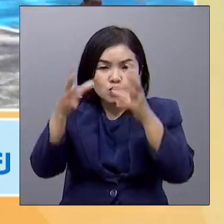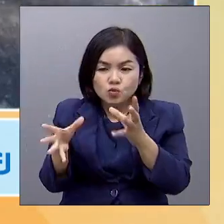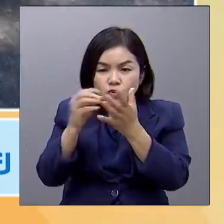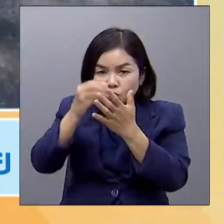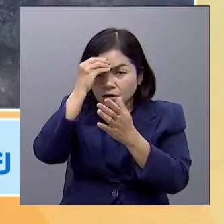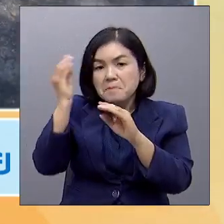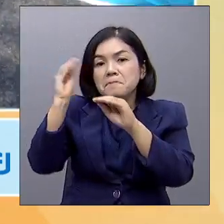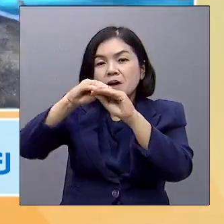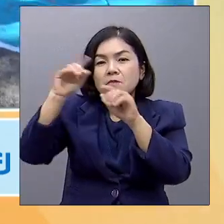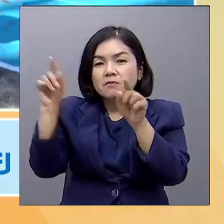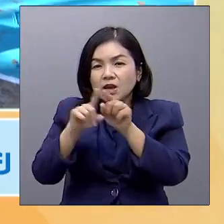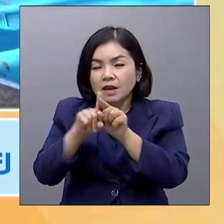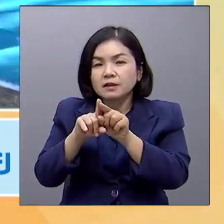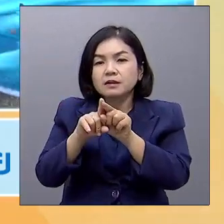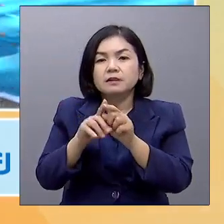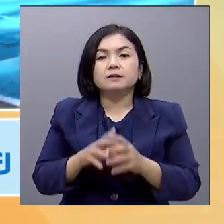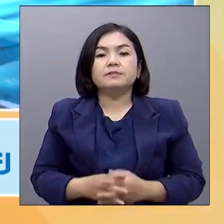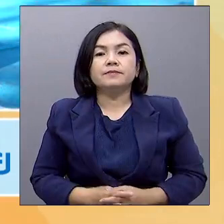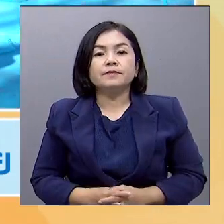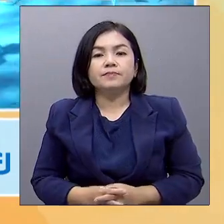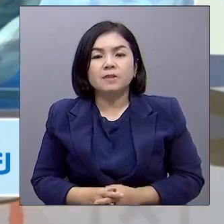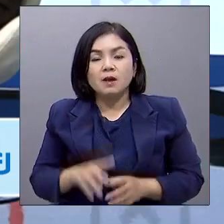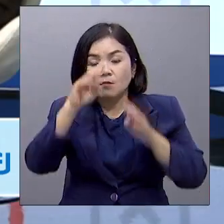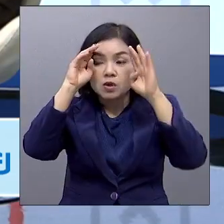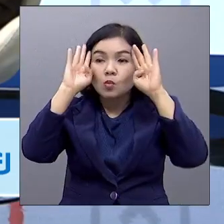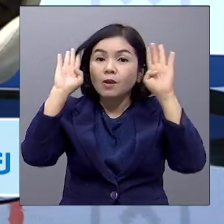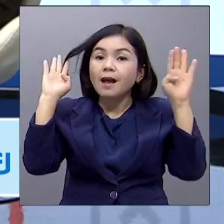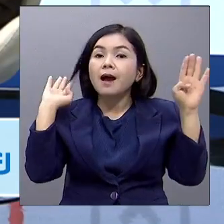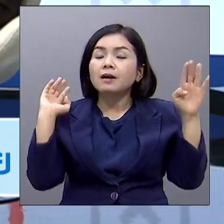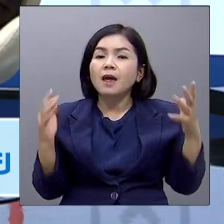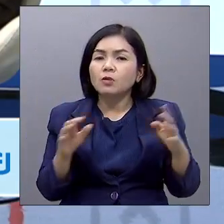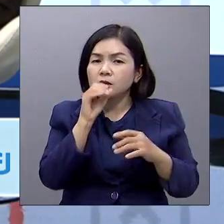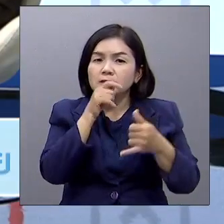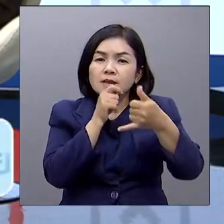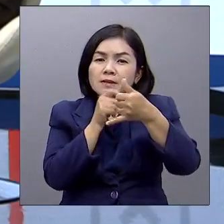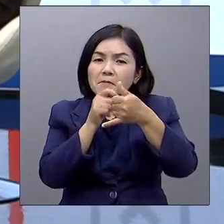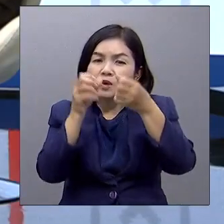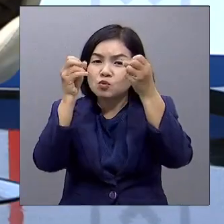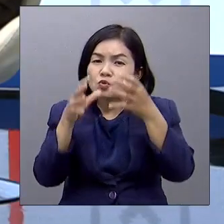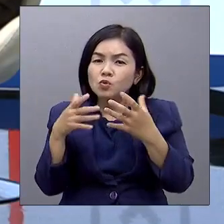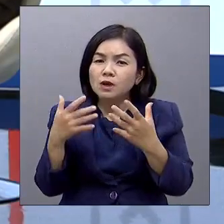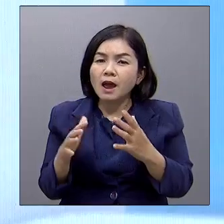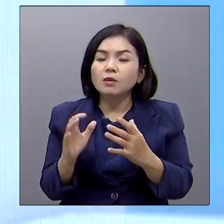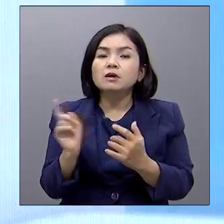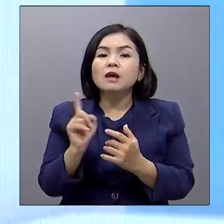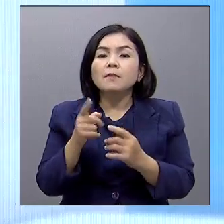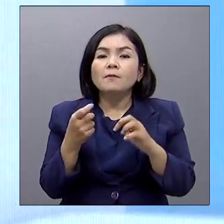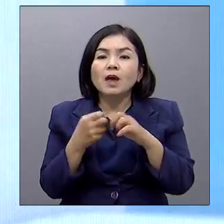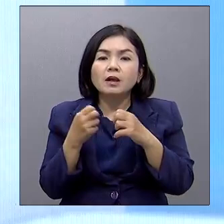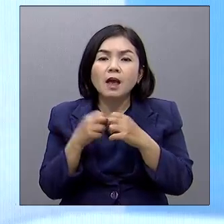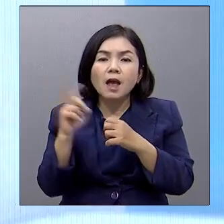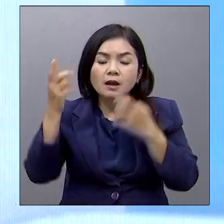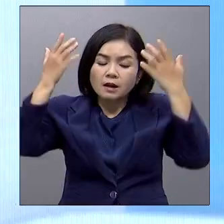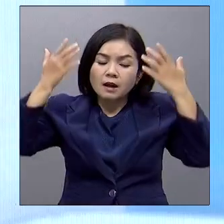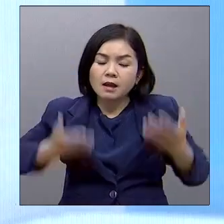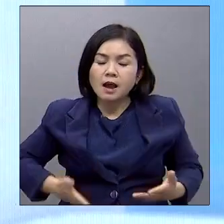เพิ่มเติมค่ะ ให้ชดเจนค่ะเคยได้ฟงสมภาษณของอาจาร์ อาบอกวาจร แล้วถ้าหากวาน้ ๆ ที่มคบกพล่องทางด้านร่างกาย